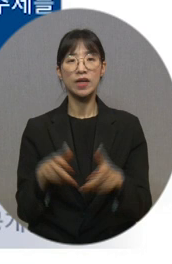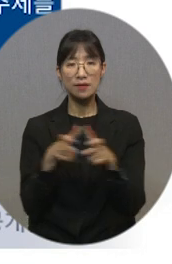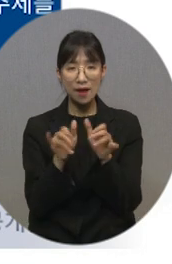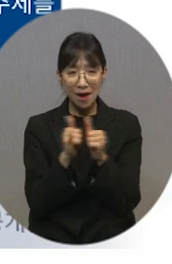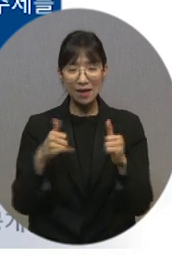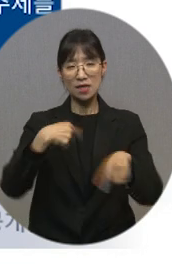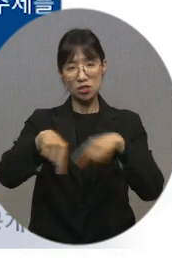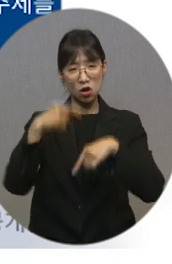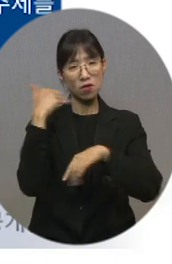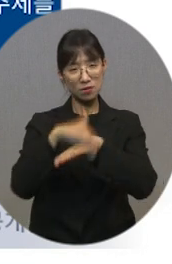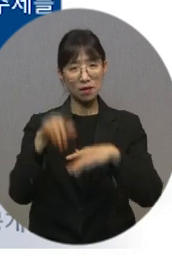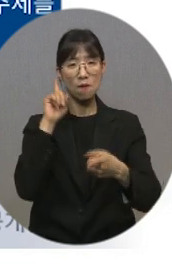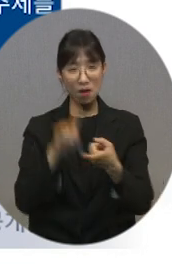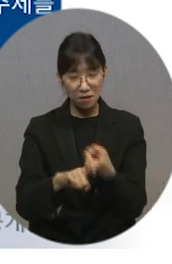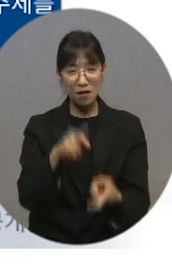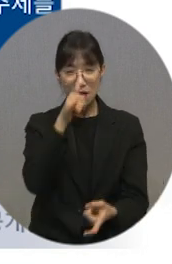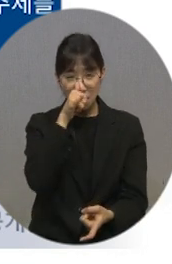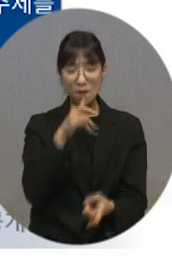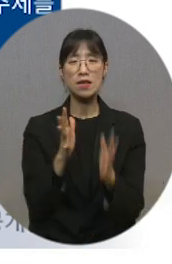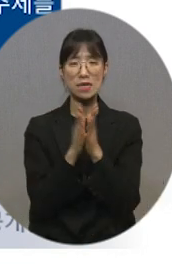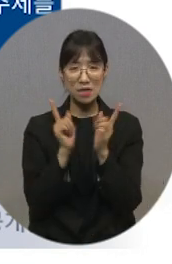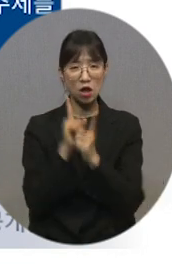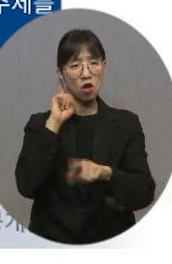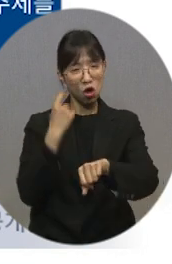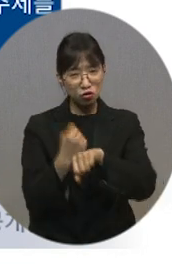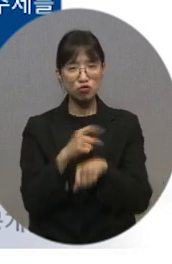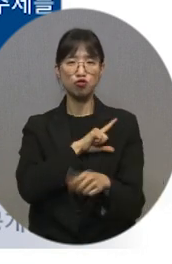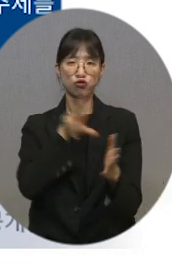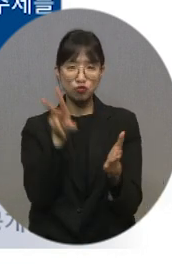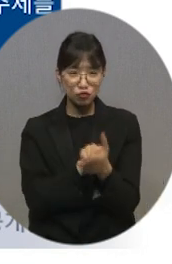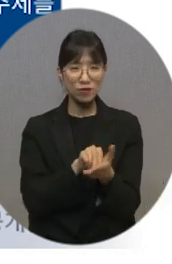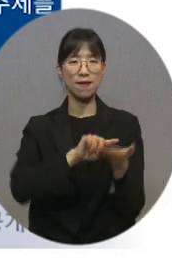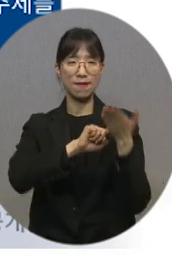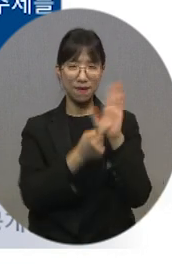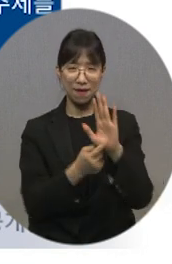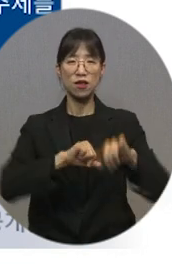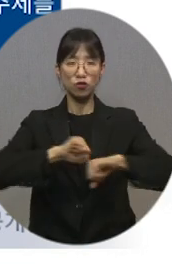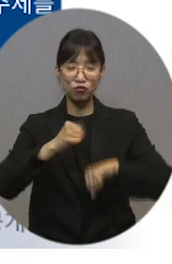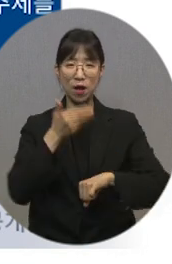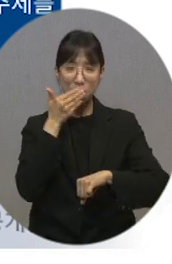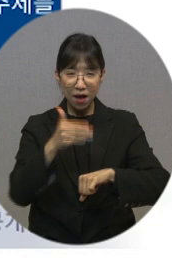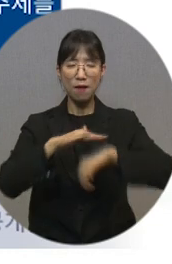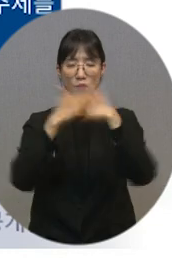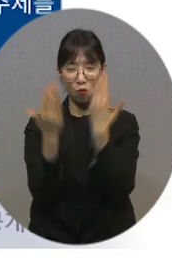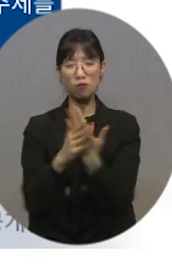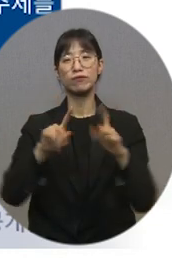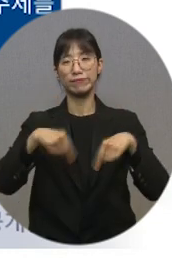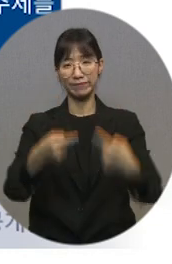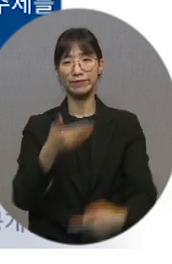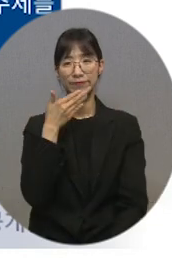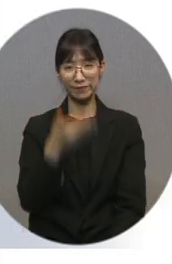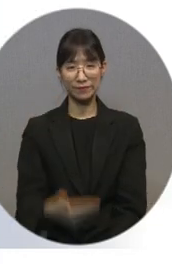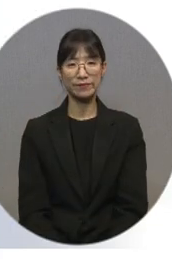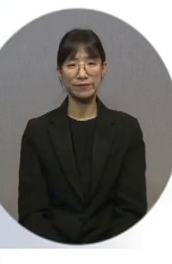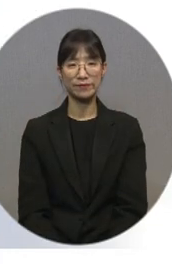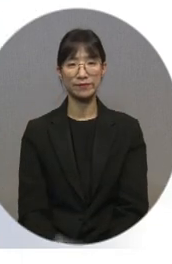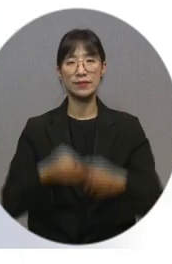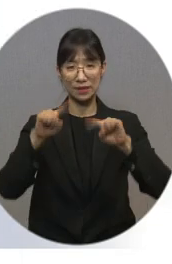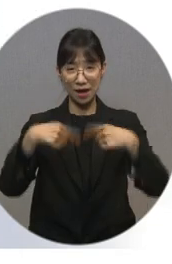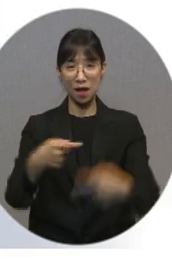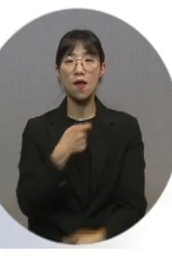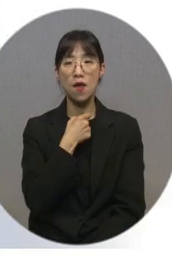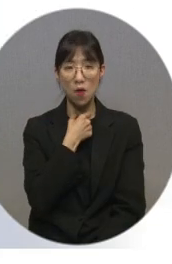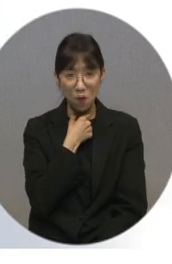정책에 관심이 있고 직접 연구 주제를 제한 수행할 수 있는 사람은 누구나 참여 가능합니다 참여를